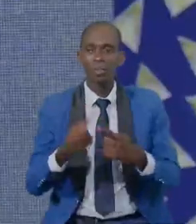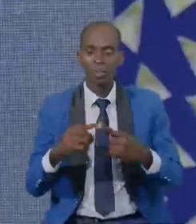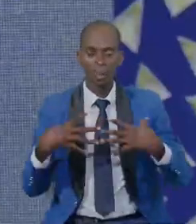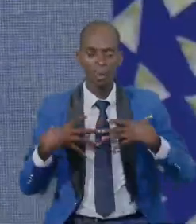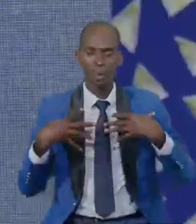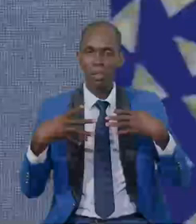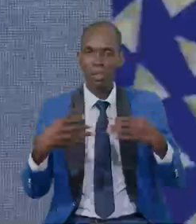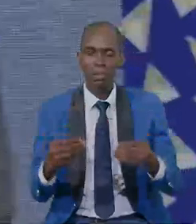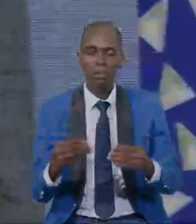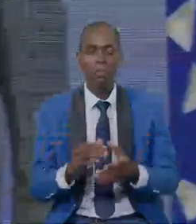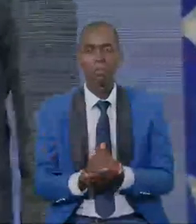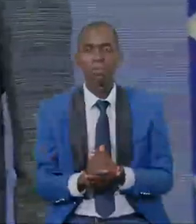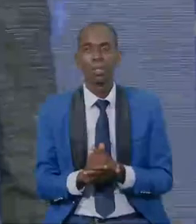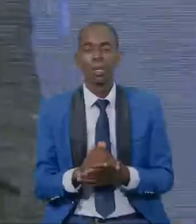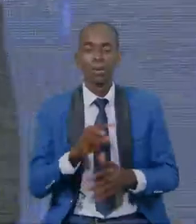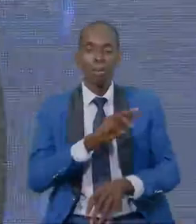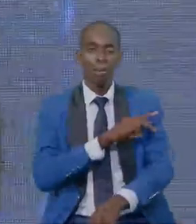puissant pour guérir,